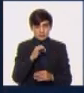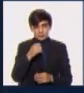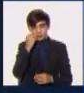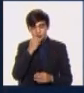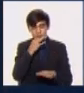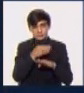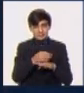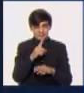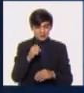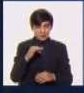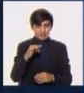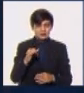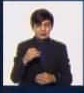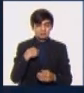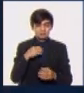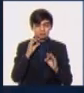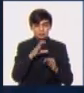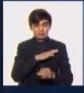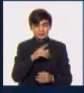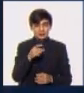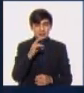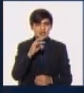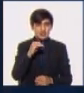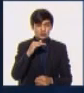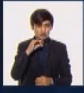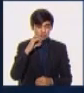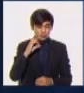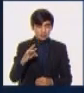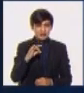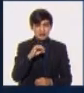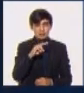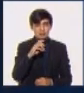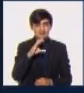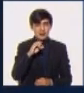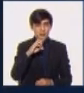за ответы. Напомню, что с нами на связи был режиссер и продюсер Сабит Рахимбаев.